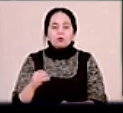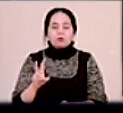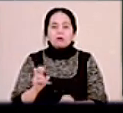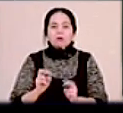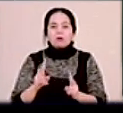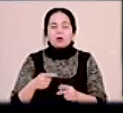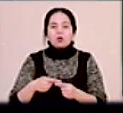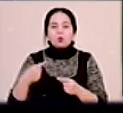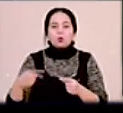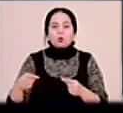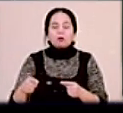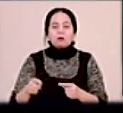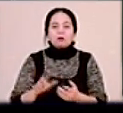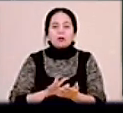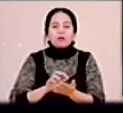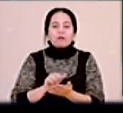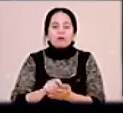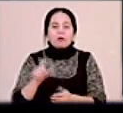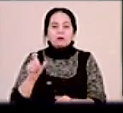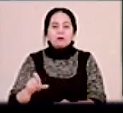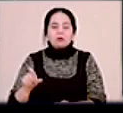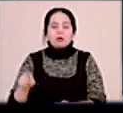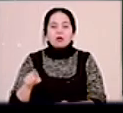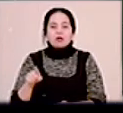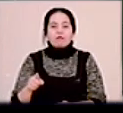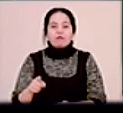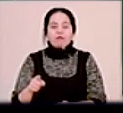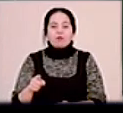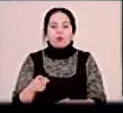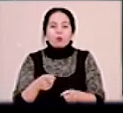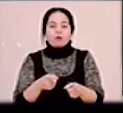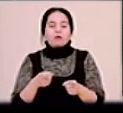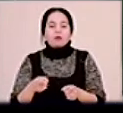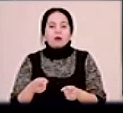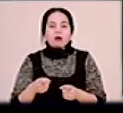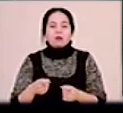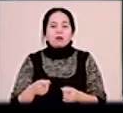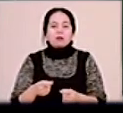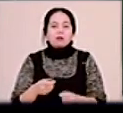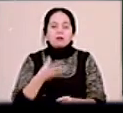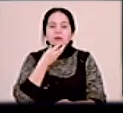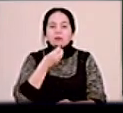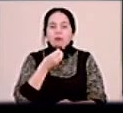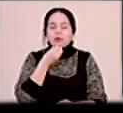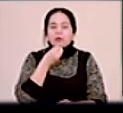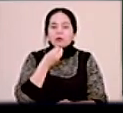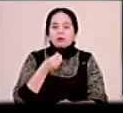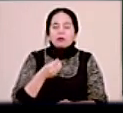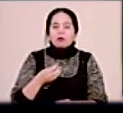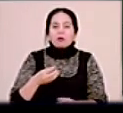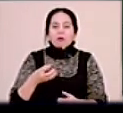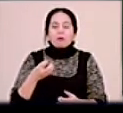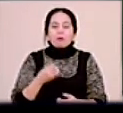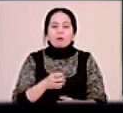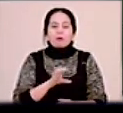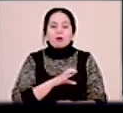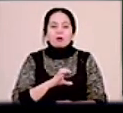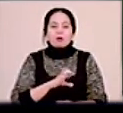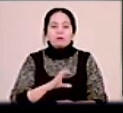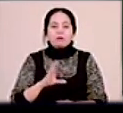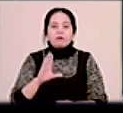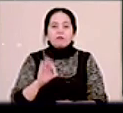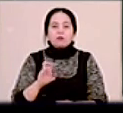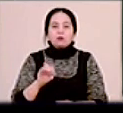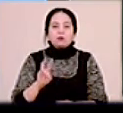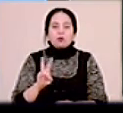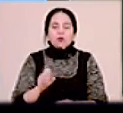других завоевателей, его привлекали несметные богатства Востока, в том числе и нашего